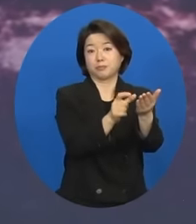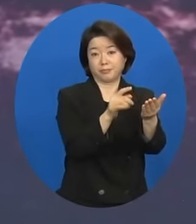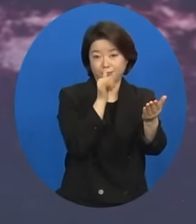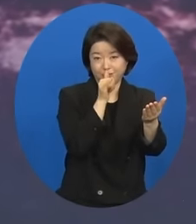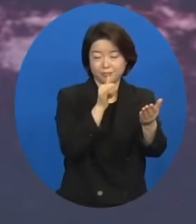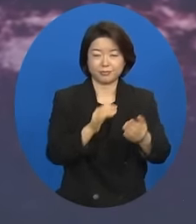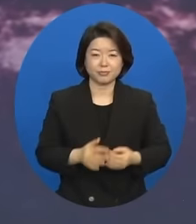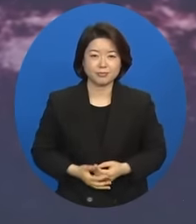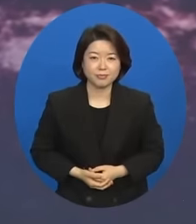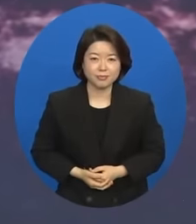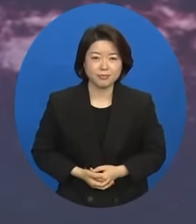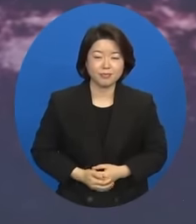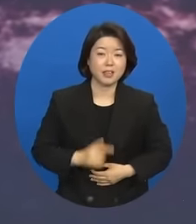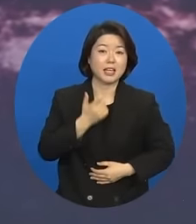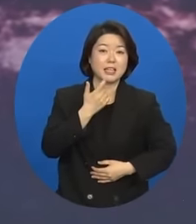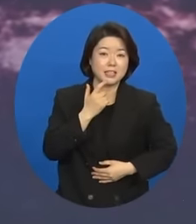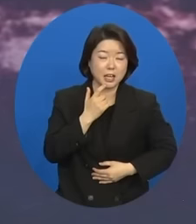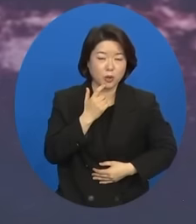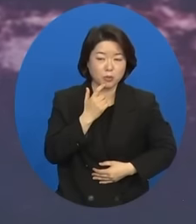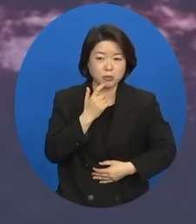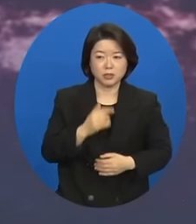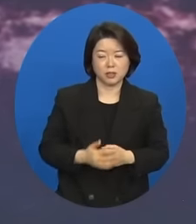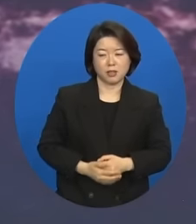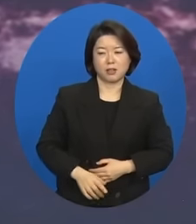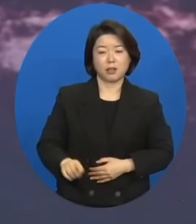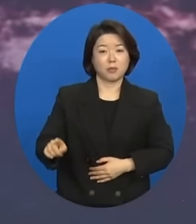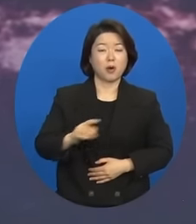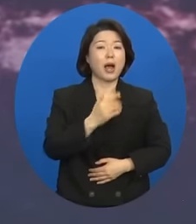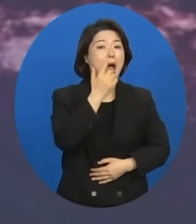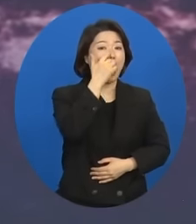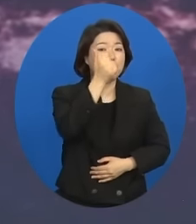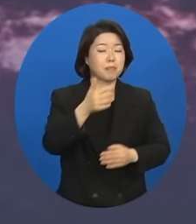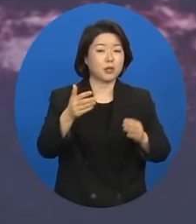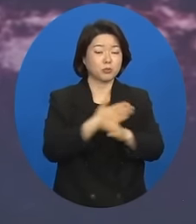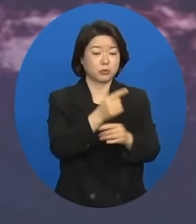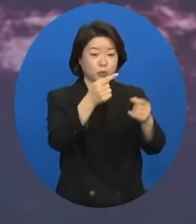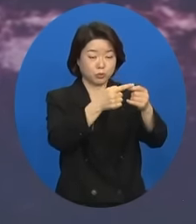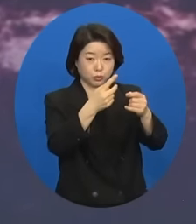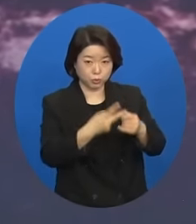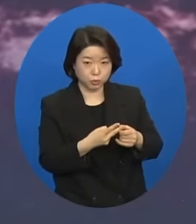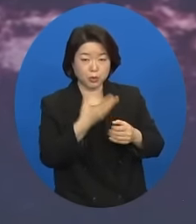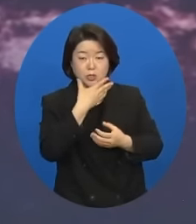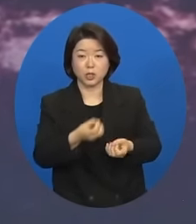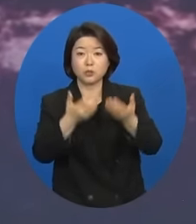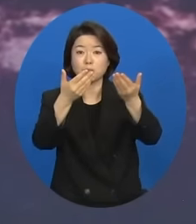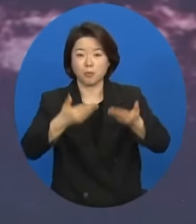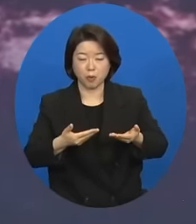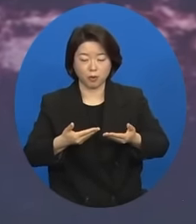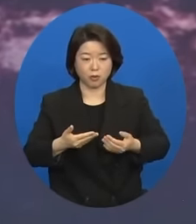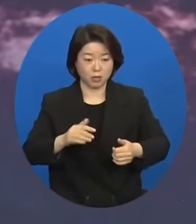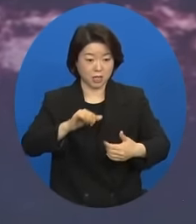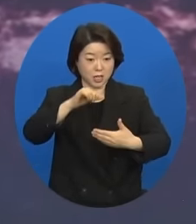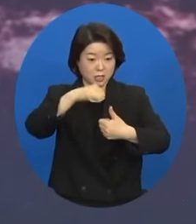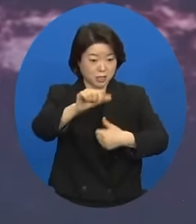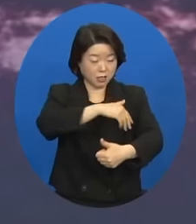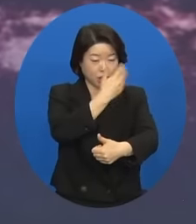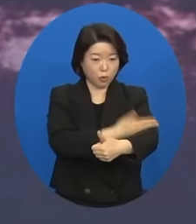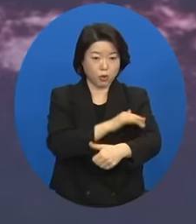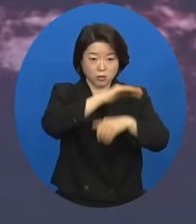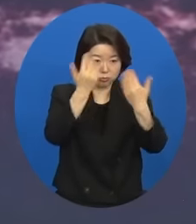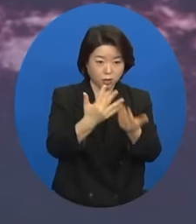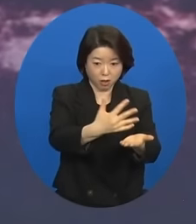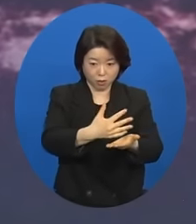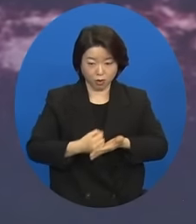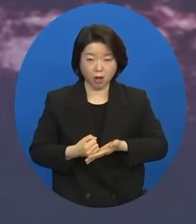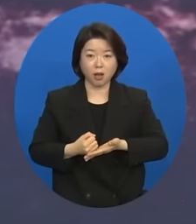야곱은 이삭으로부터 두 번이나 축복을 받게 돼요 장자권 얻었습니다 모든 것을 사실 얻었어요 근데